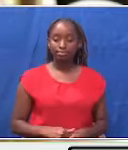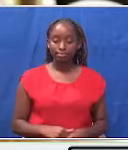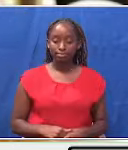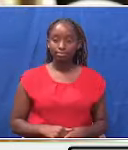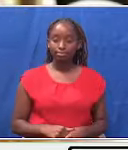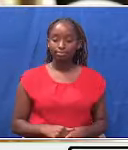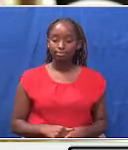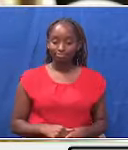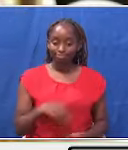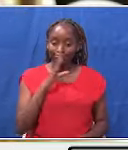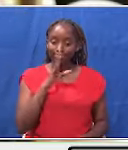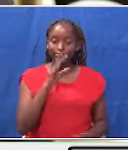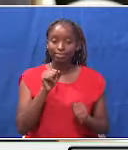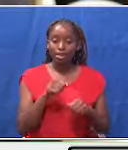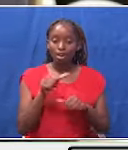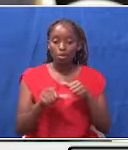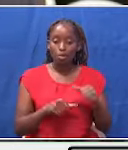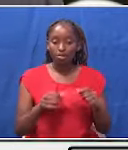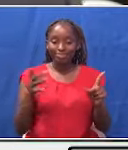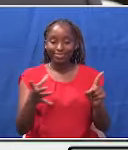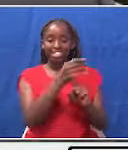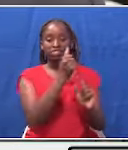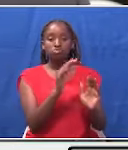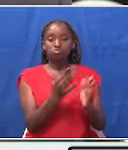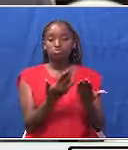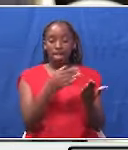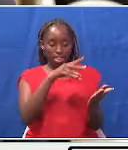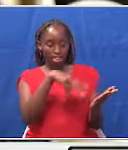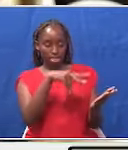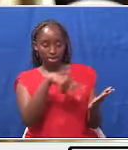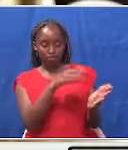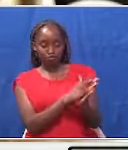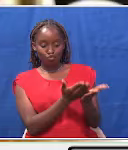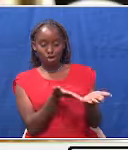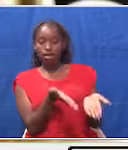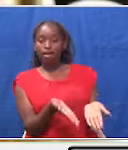accomplishments, haya mambo yote alifanya, hata mnajisomea hapa kwa hiyo.